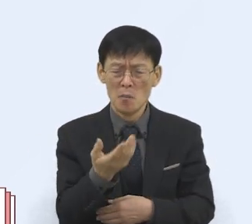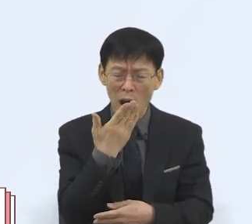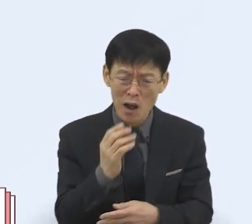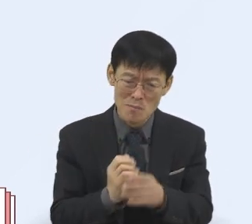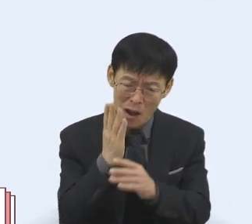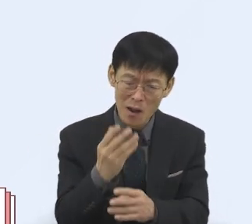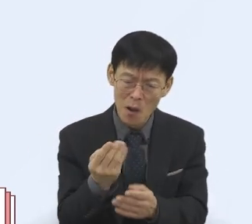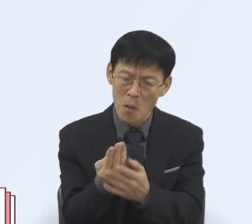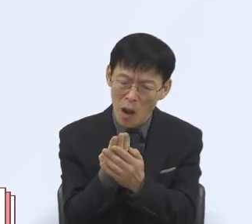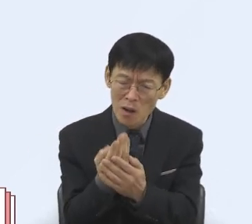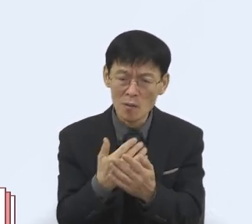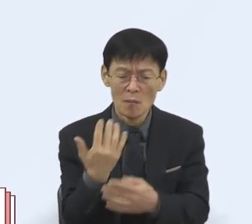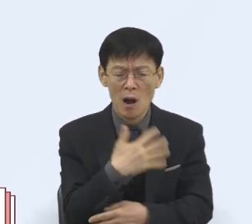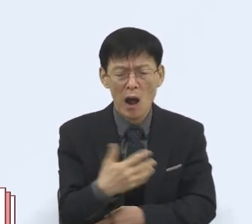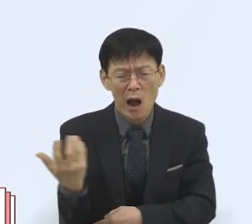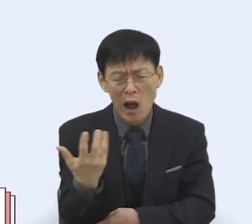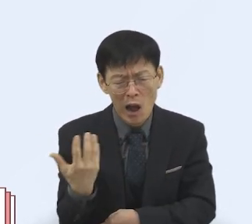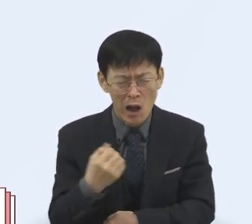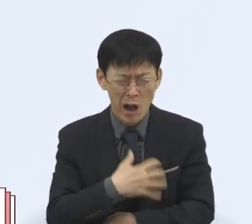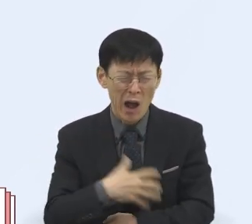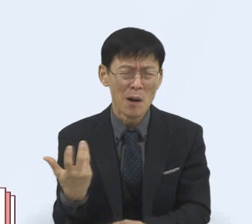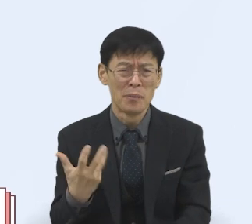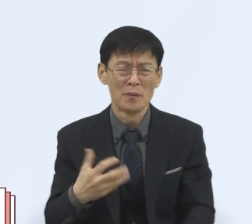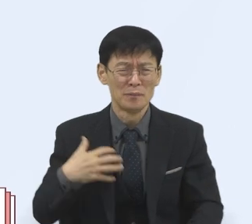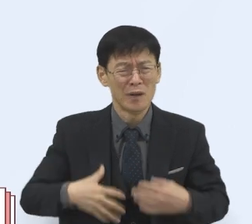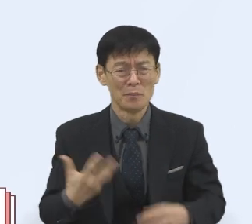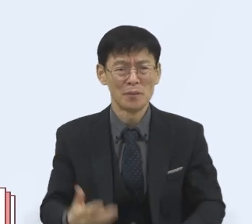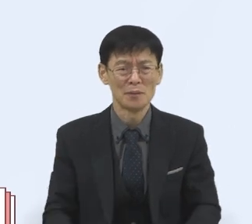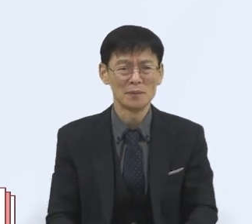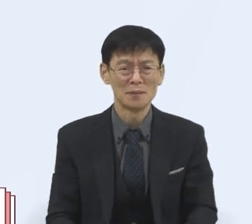많이 먹거나 적게 먹어서 몸이 아플 수도 있겠죠.